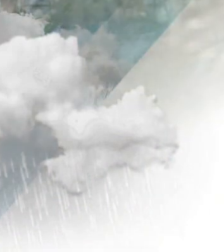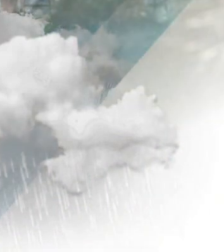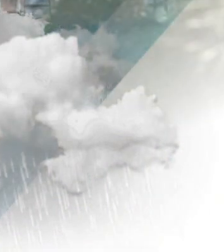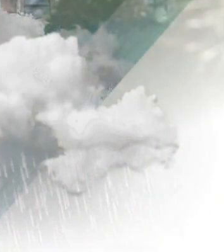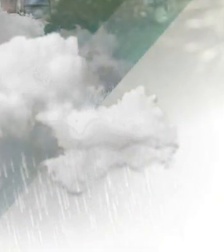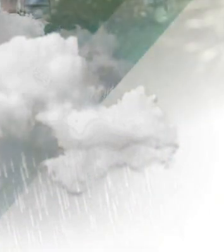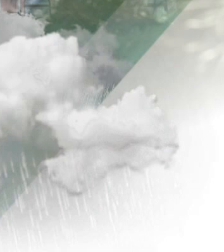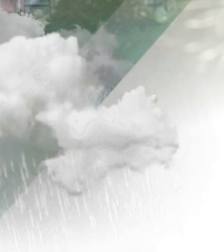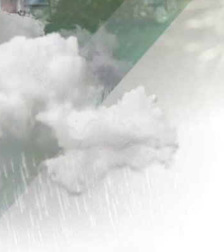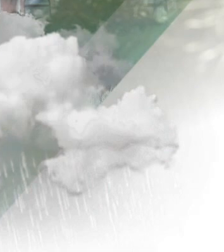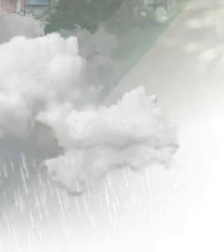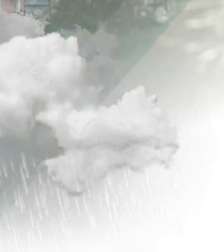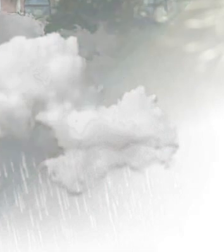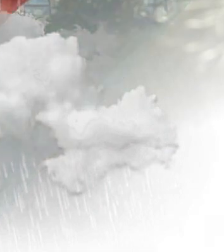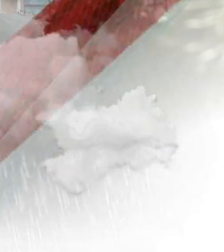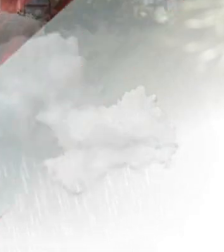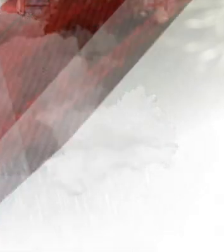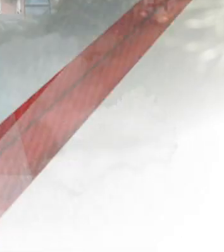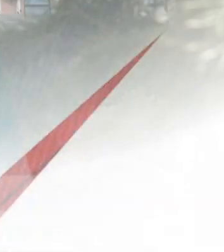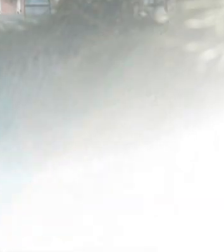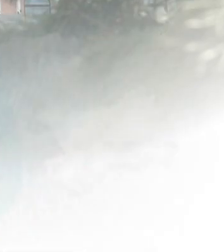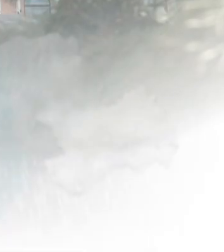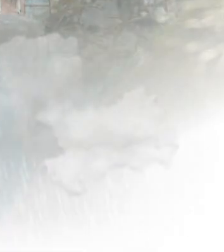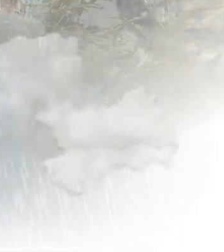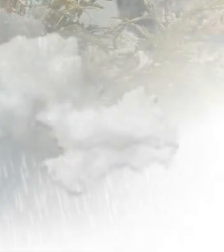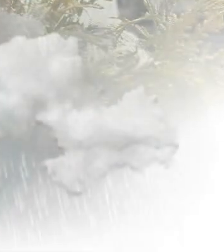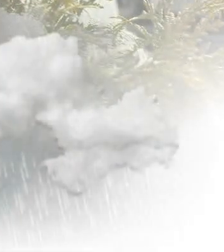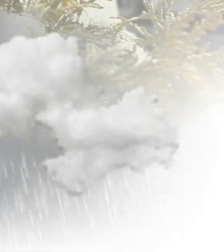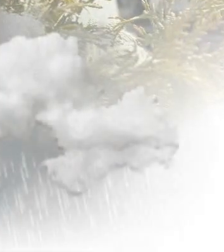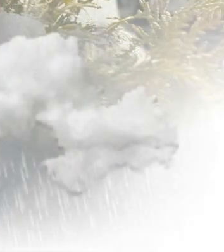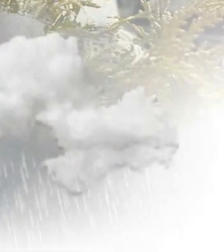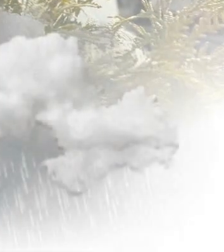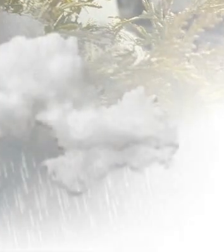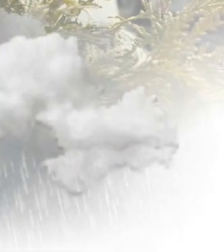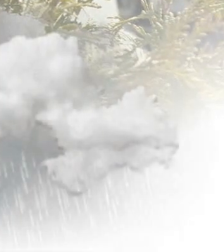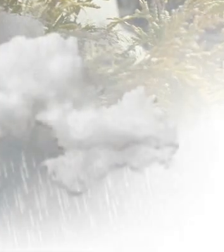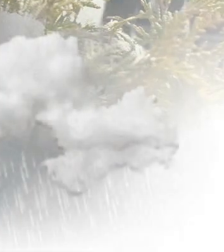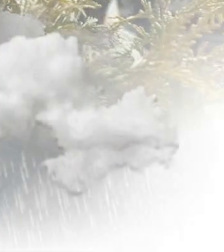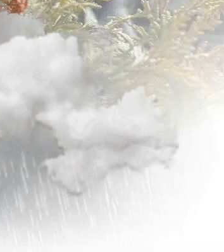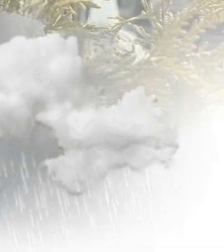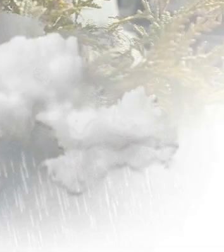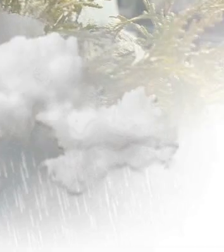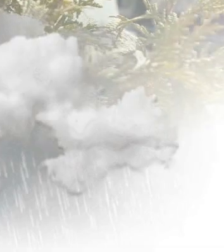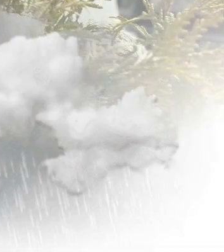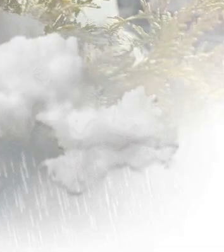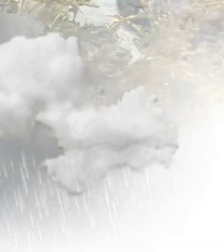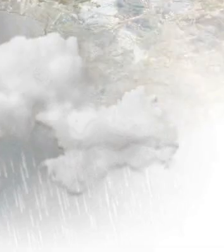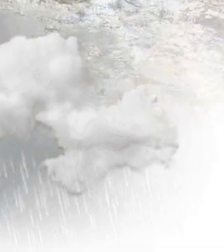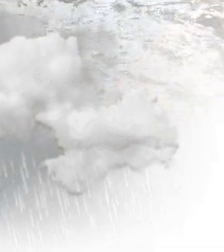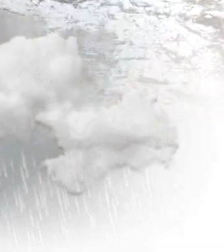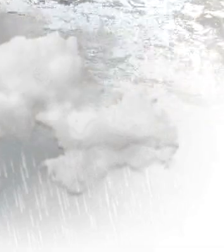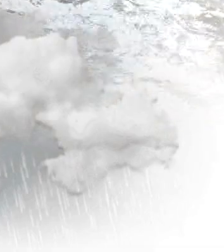паўднёва-заходні 3-7 метраў за секунду. У Навагрудку чакаецца каля 21 градуса